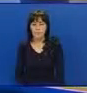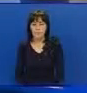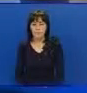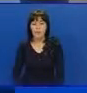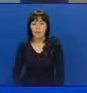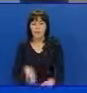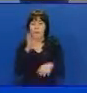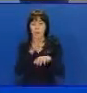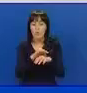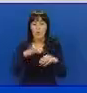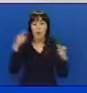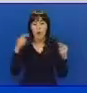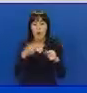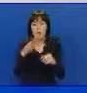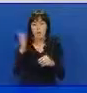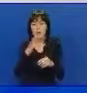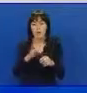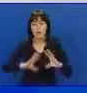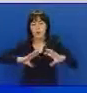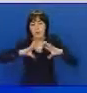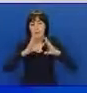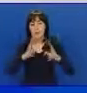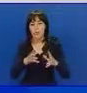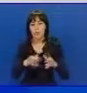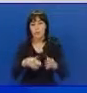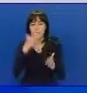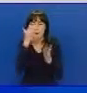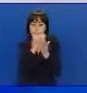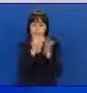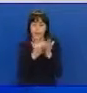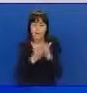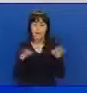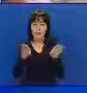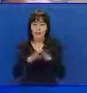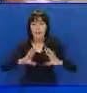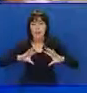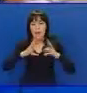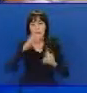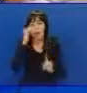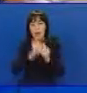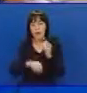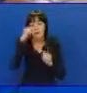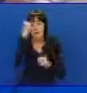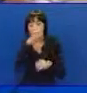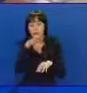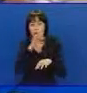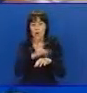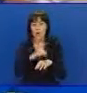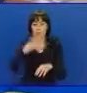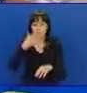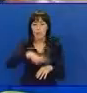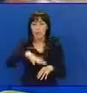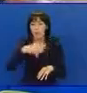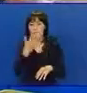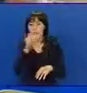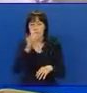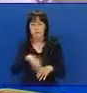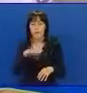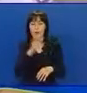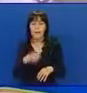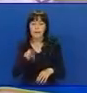Құтыруға қарсы күрестің бүкіл әлемдік альянсының мәліметтеріне сәйкес әлемде жыл сайын құтырудан 55 мың адам қайтыс болады.